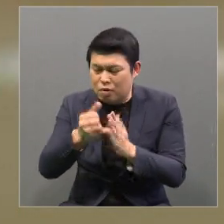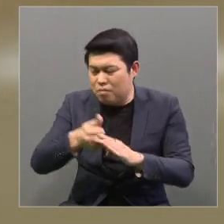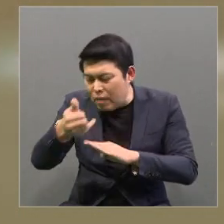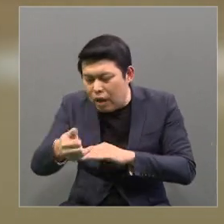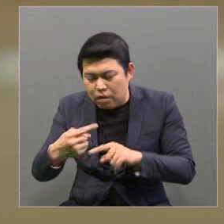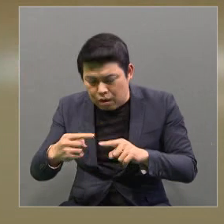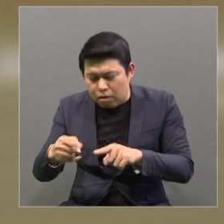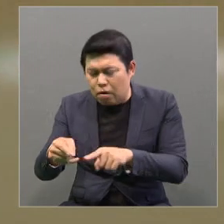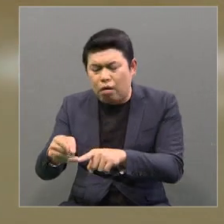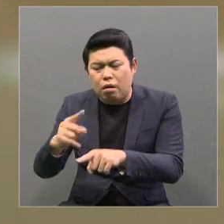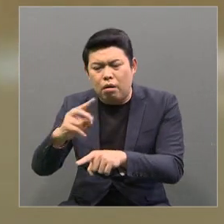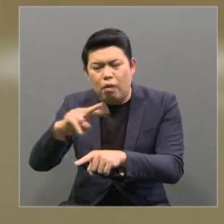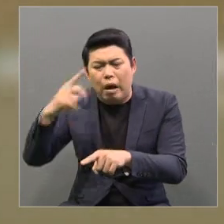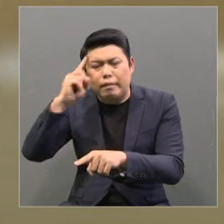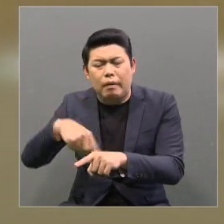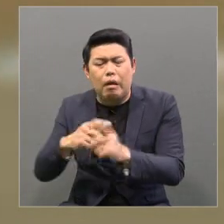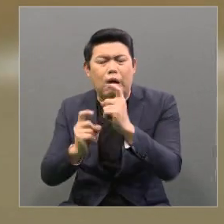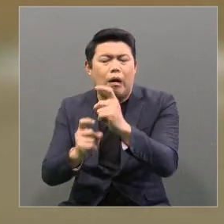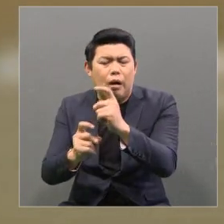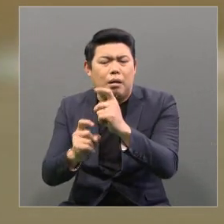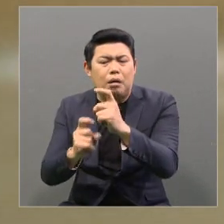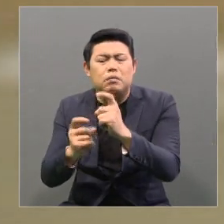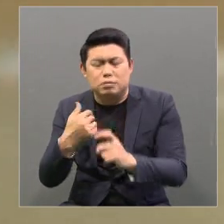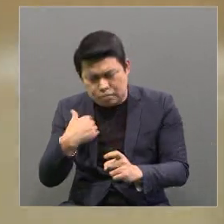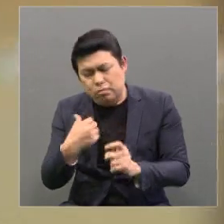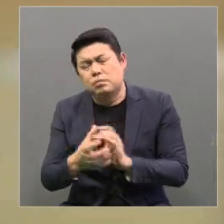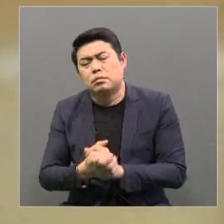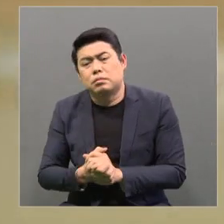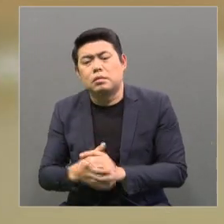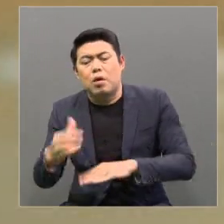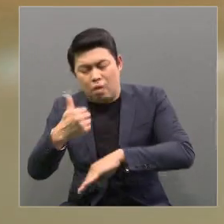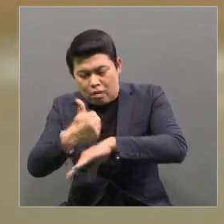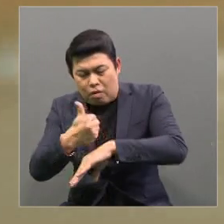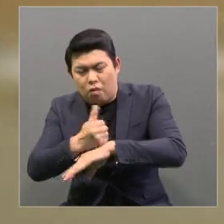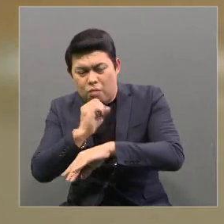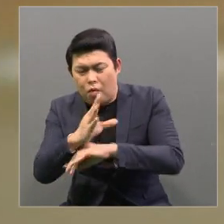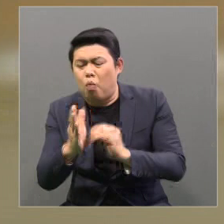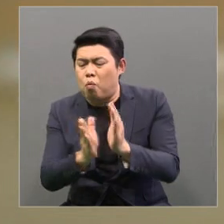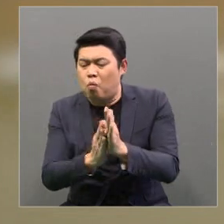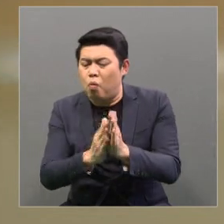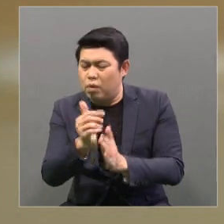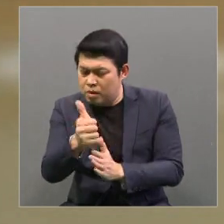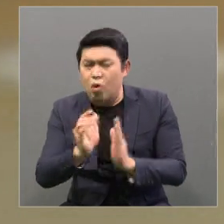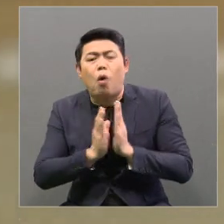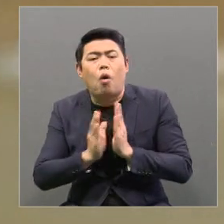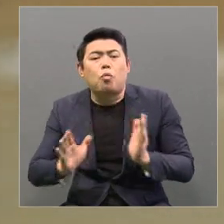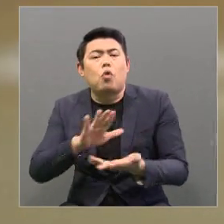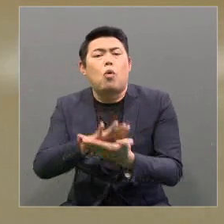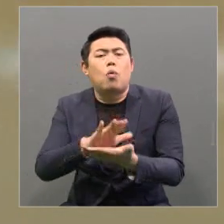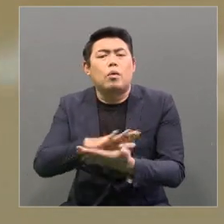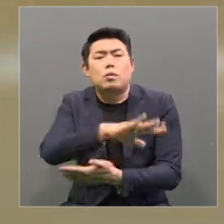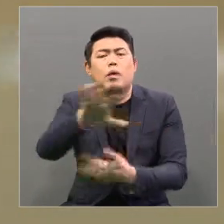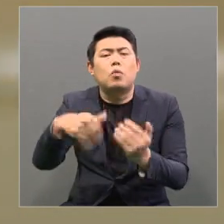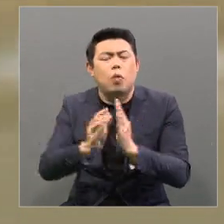ช่วยเพื่อนแต่จริงตัวเองว่ายน้ำไม่เป็นเนี่ยเสี่ยงอันตรายมากๆนะครับทางด้านผู้ว่าก็ชื่นชมน้องพิชยุทธ์ว่ากล้าหาญและขอบคุณทั้งโรงเรียนและคร